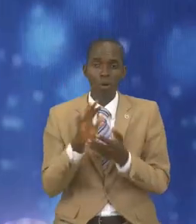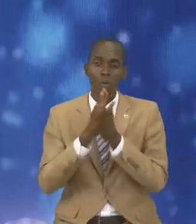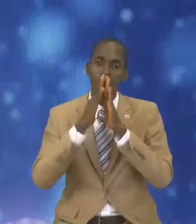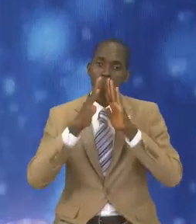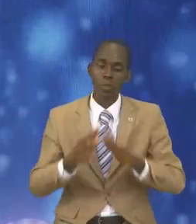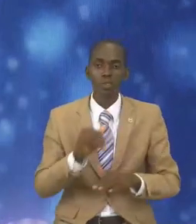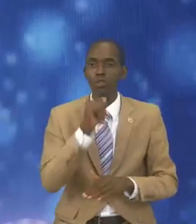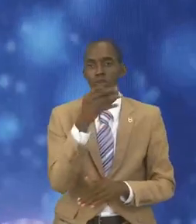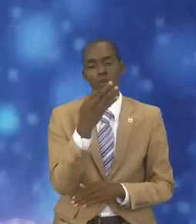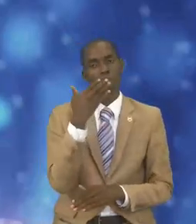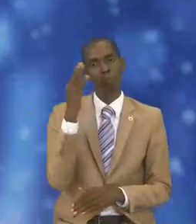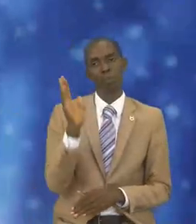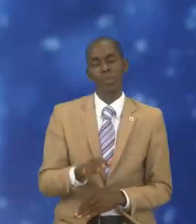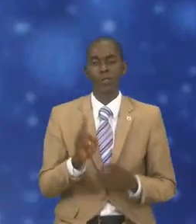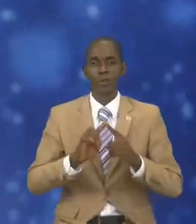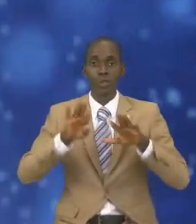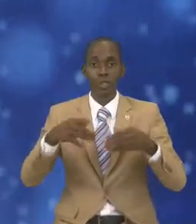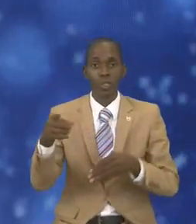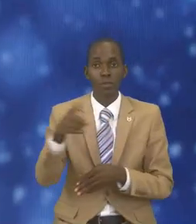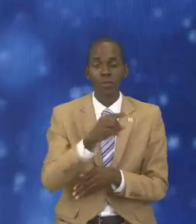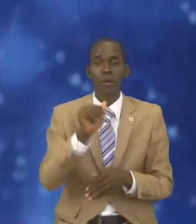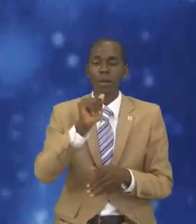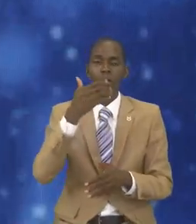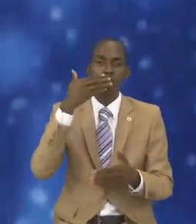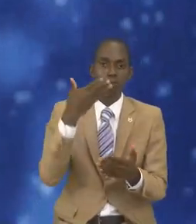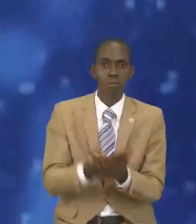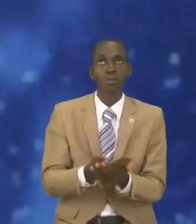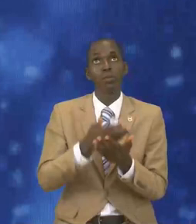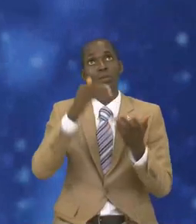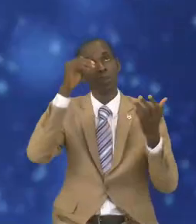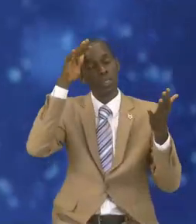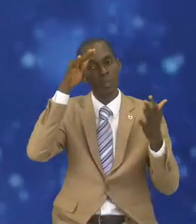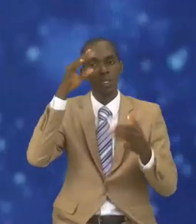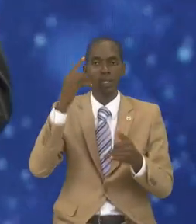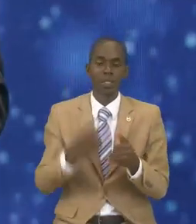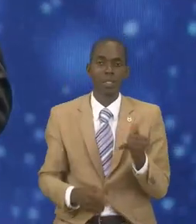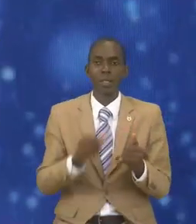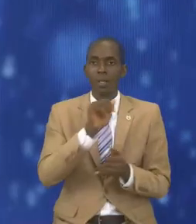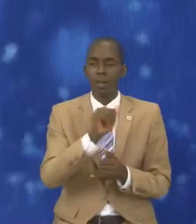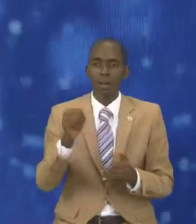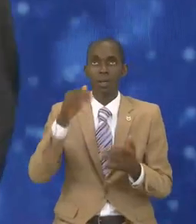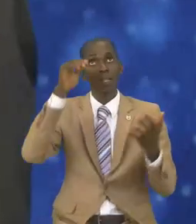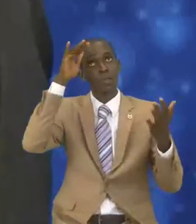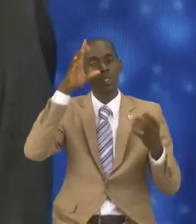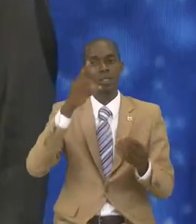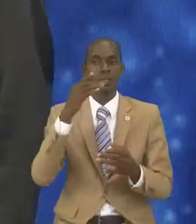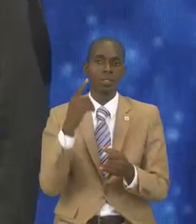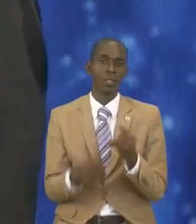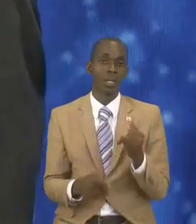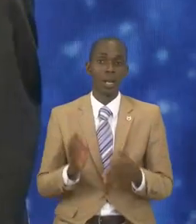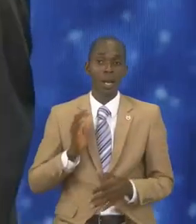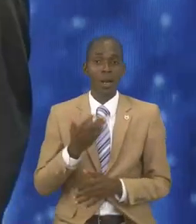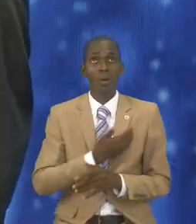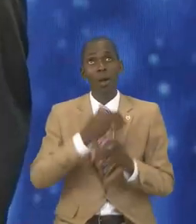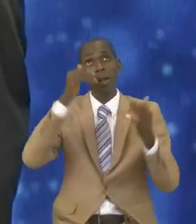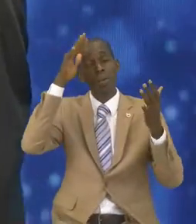malheur, afin de vous donner un avenir et de l'espérance. L'espérance,